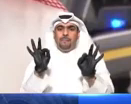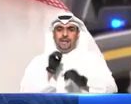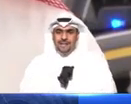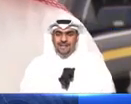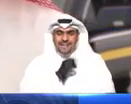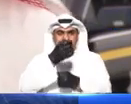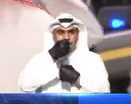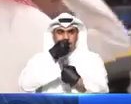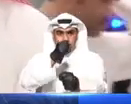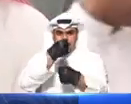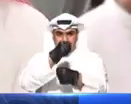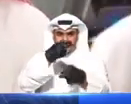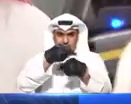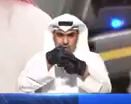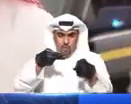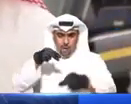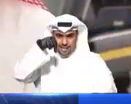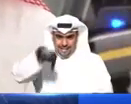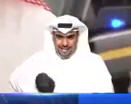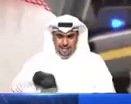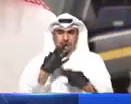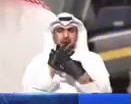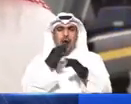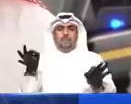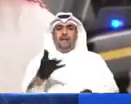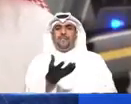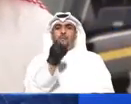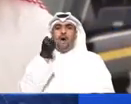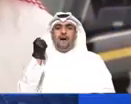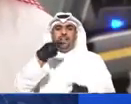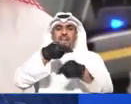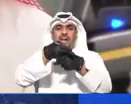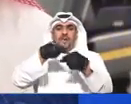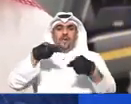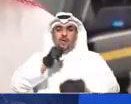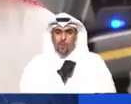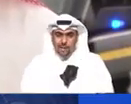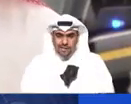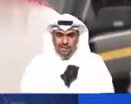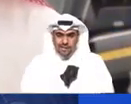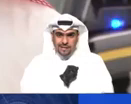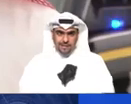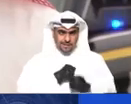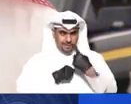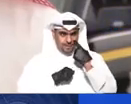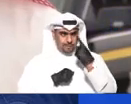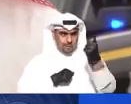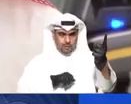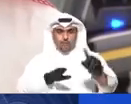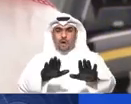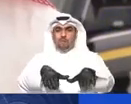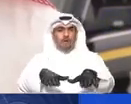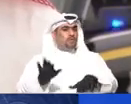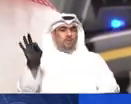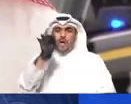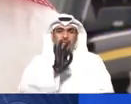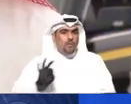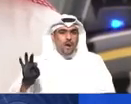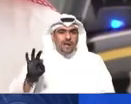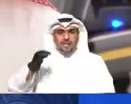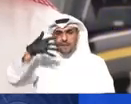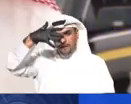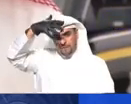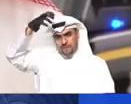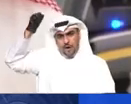تكون واسعة في مختلف المحافظات. نستكمل هذه عملية التنظيف من خلال متواجدة في محافظة الفروانية بآليات